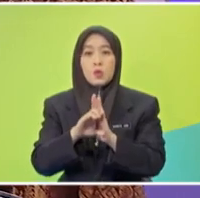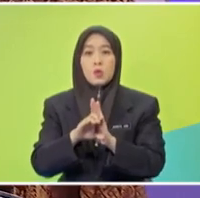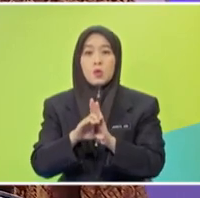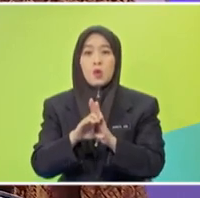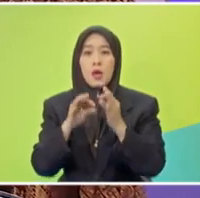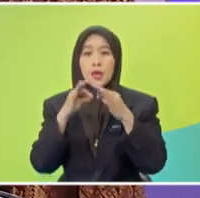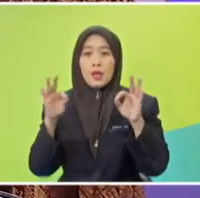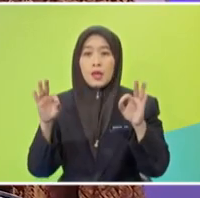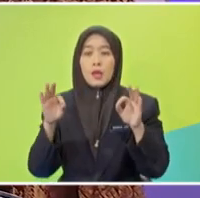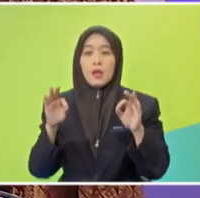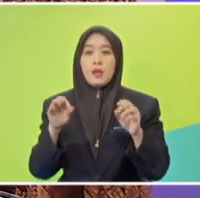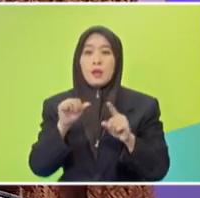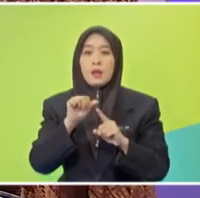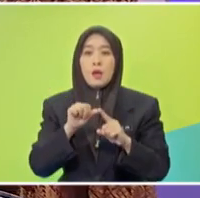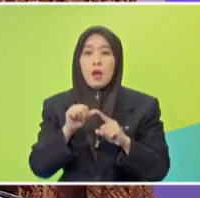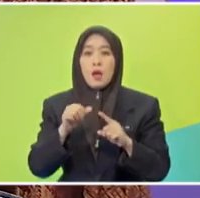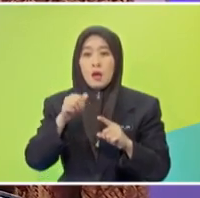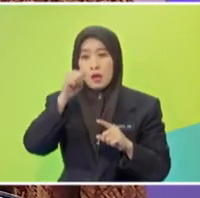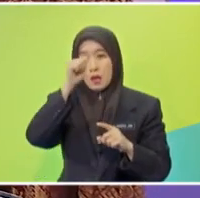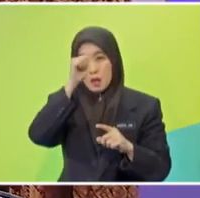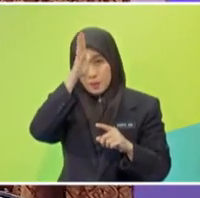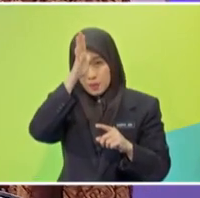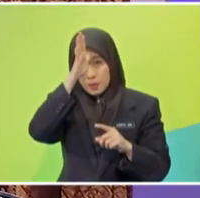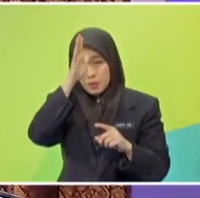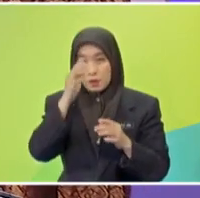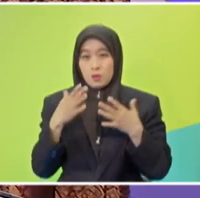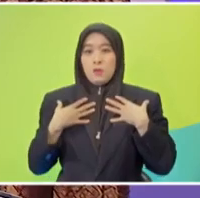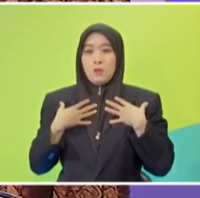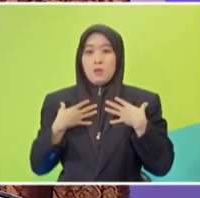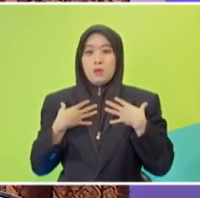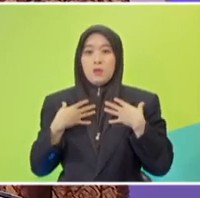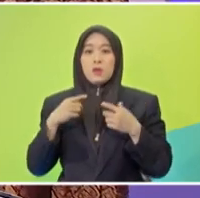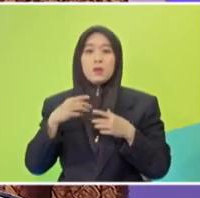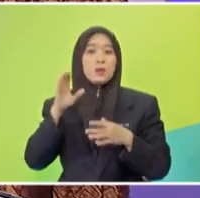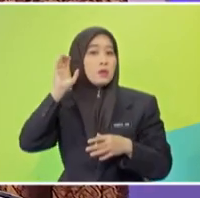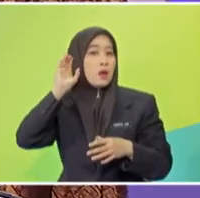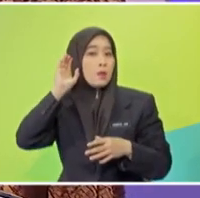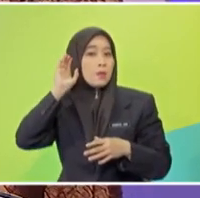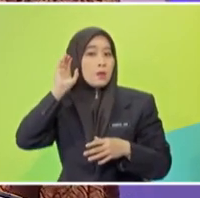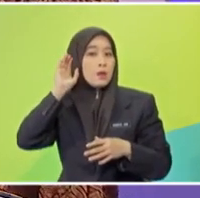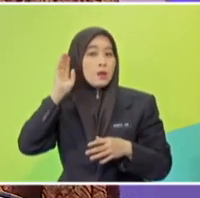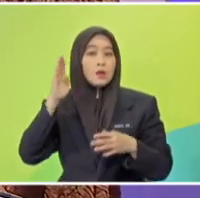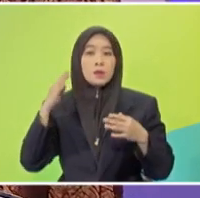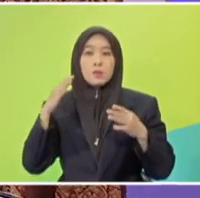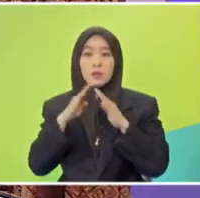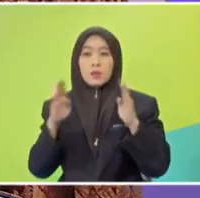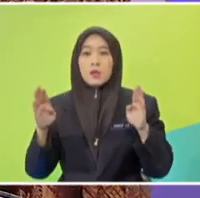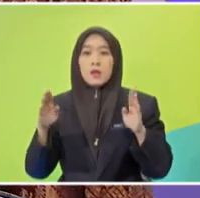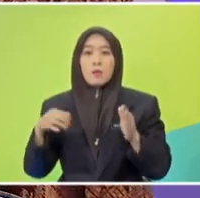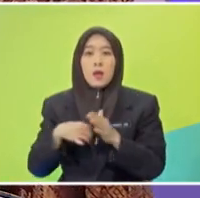Ayah tegam apabila mendengar berita tentang kemalangan yang berlaku itu